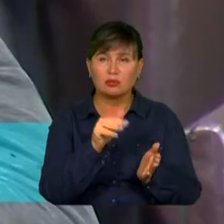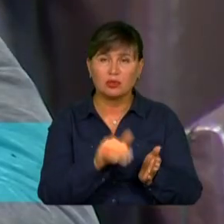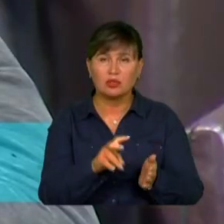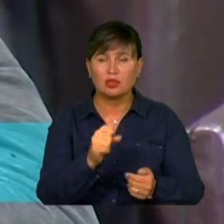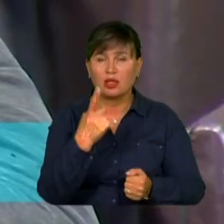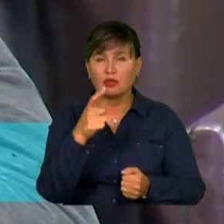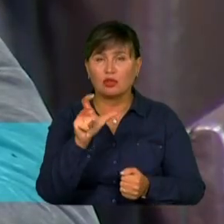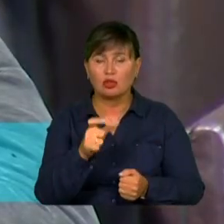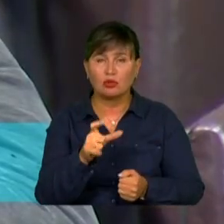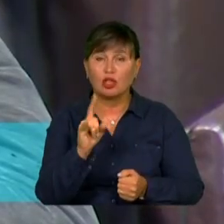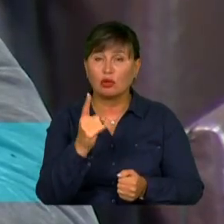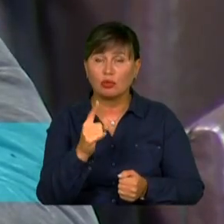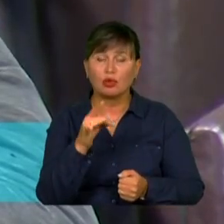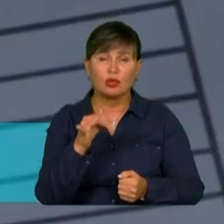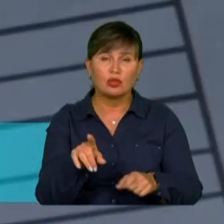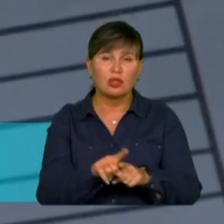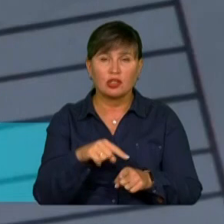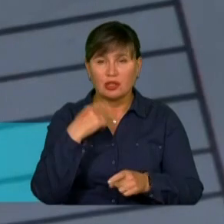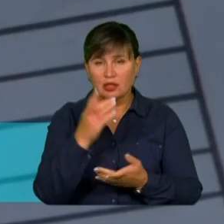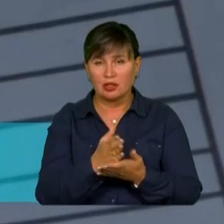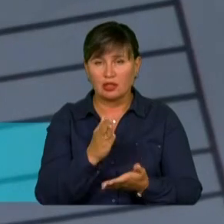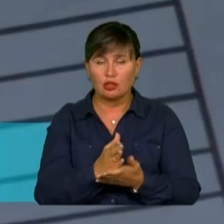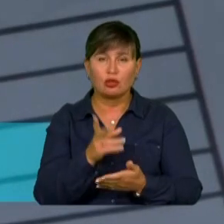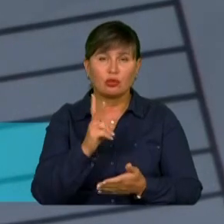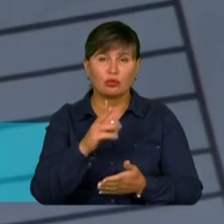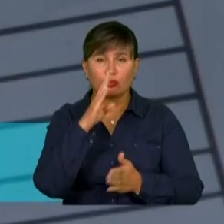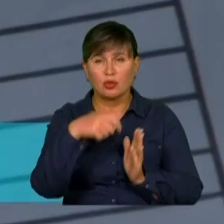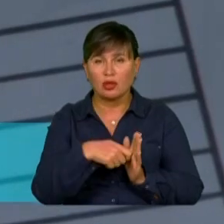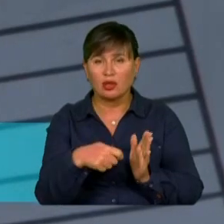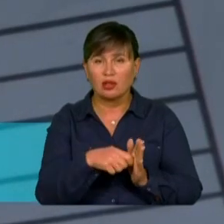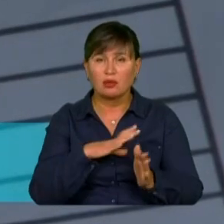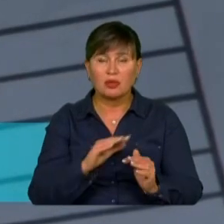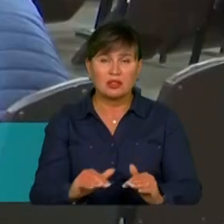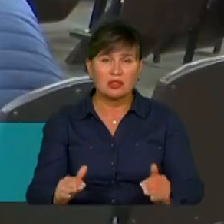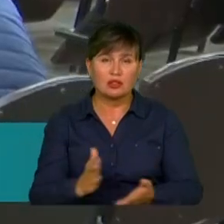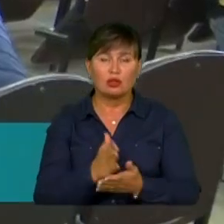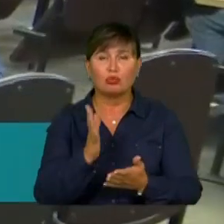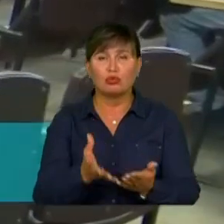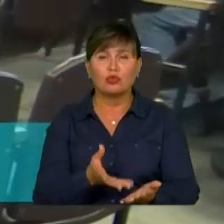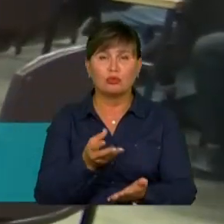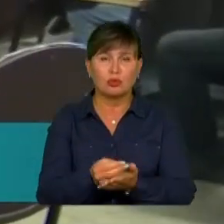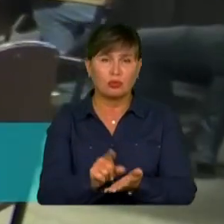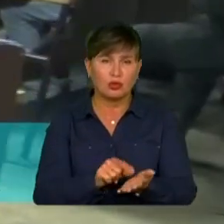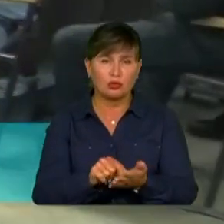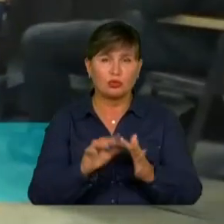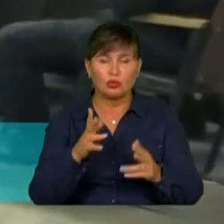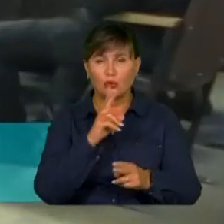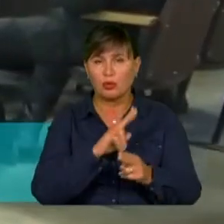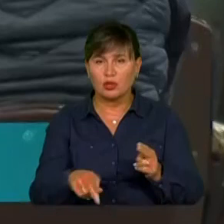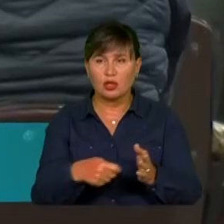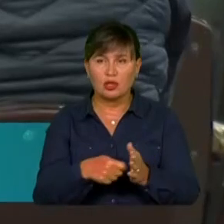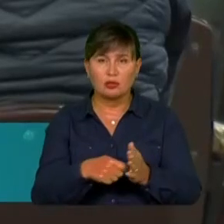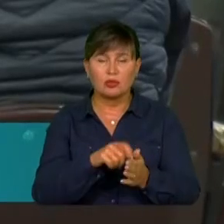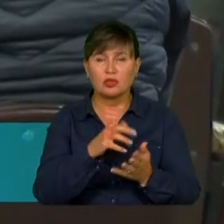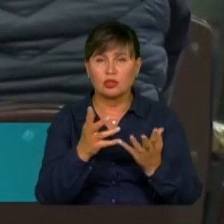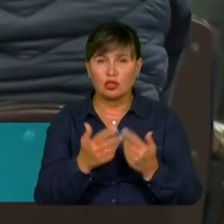одного ребенка, а также лицам, находящимся на иждивении погибших горняков, будут выплачивать пособие по случаю потери кормильца за